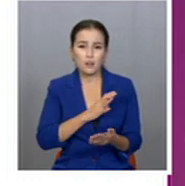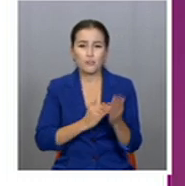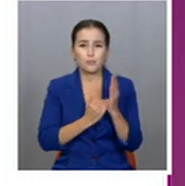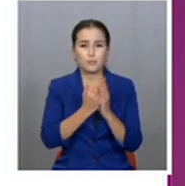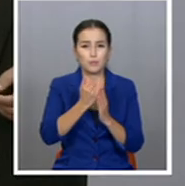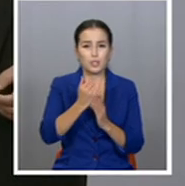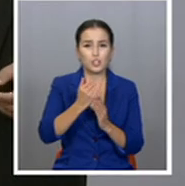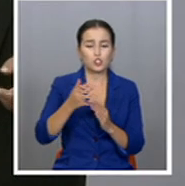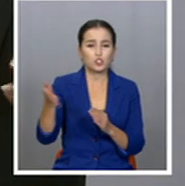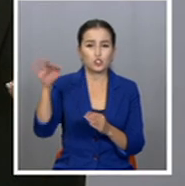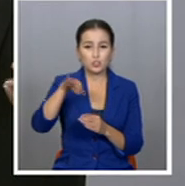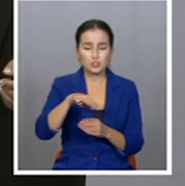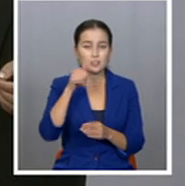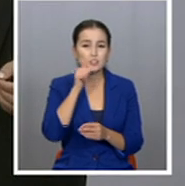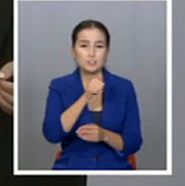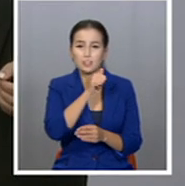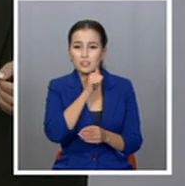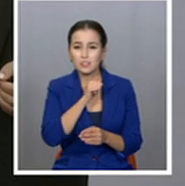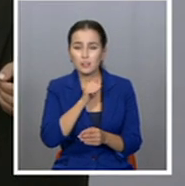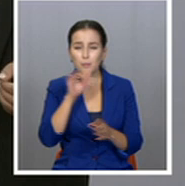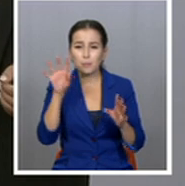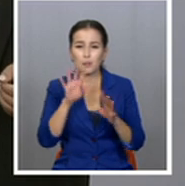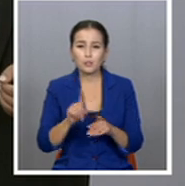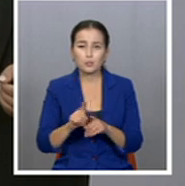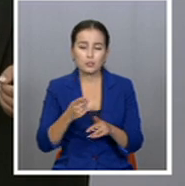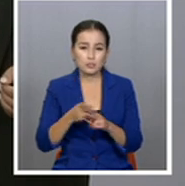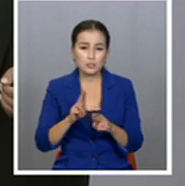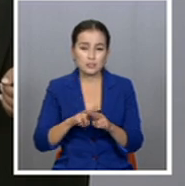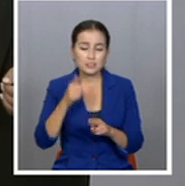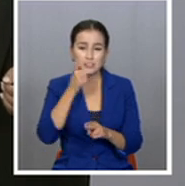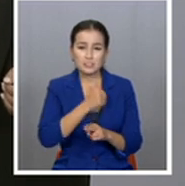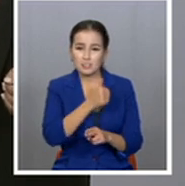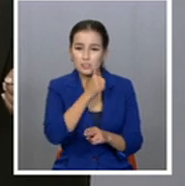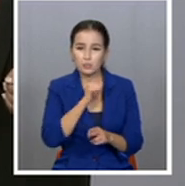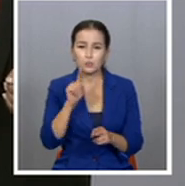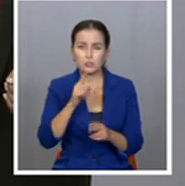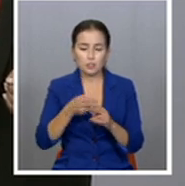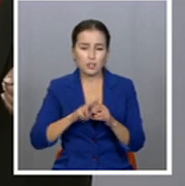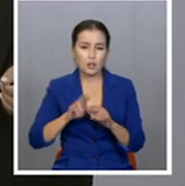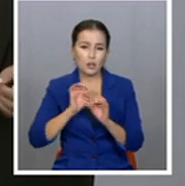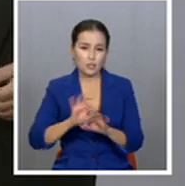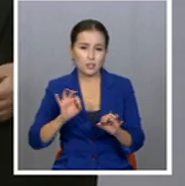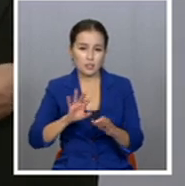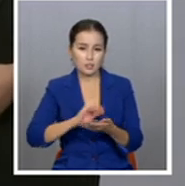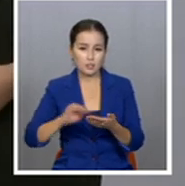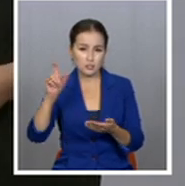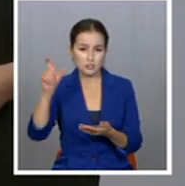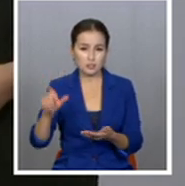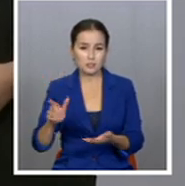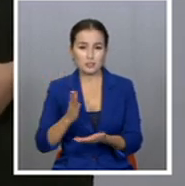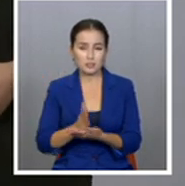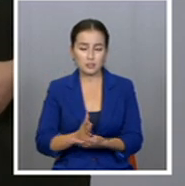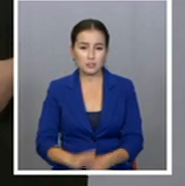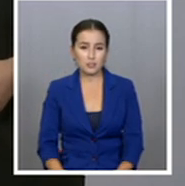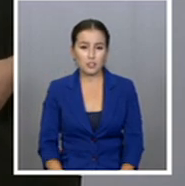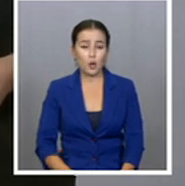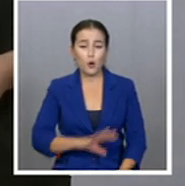перне. Сәкеннің өлеңдерінің сыры да, сыны да осында жатыр. Сабағымызды қорытындылай